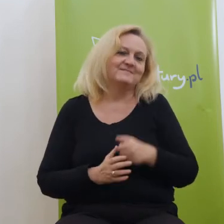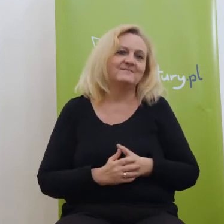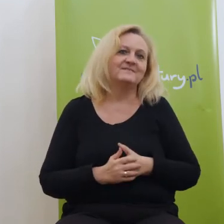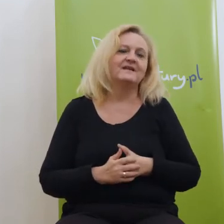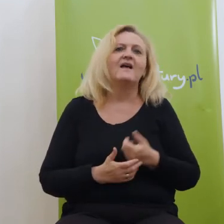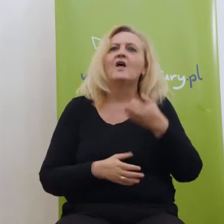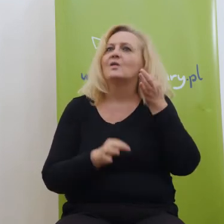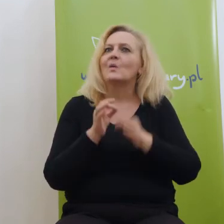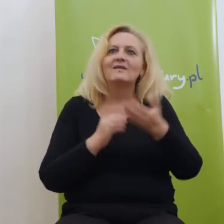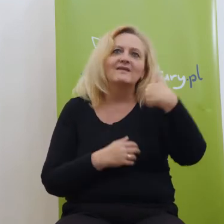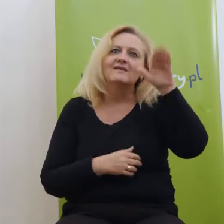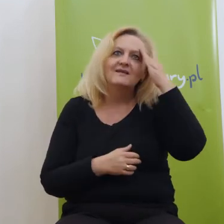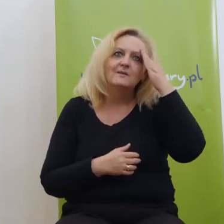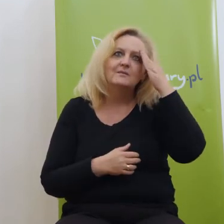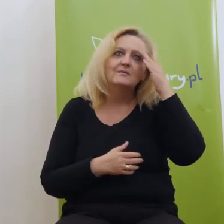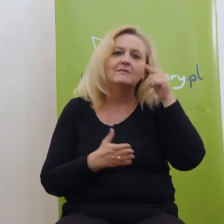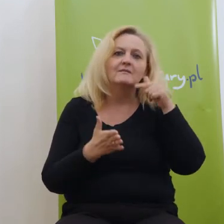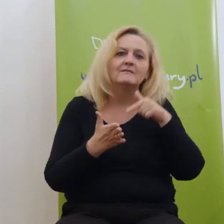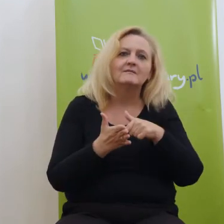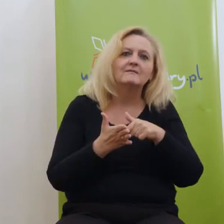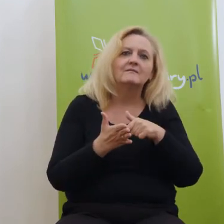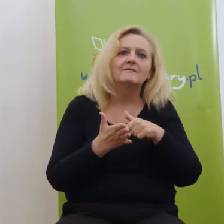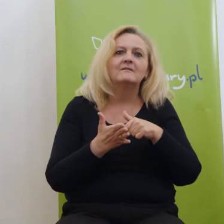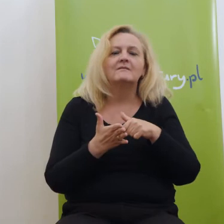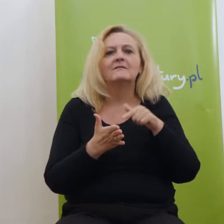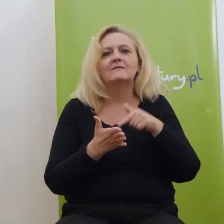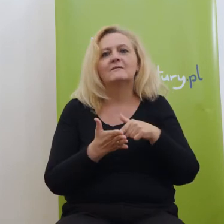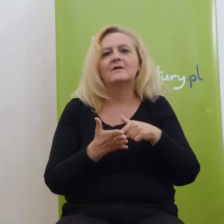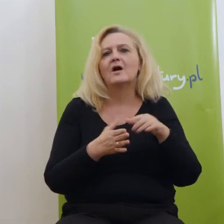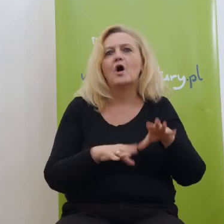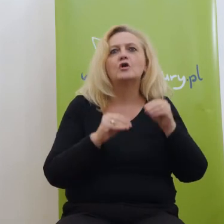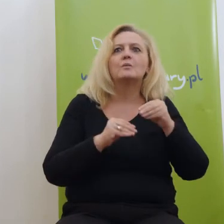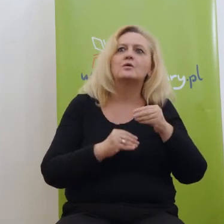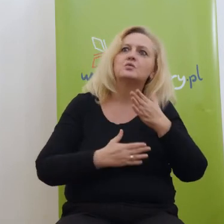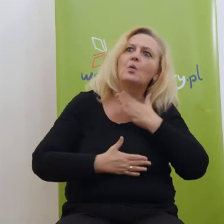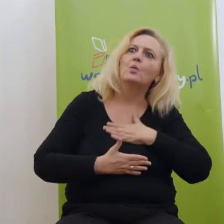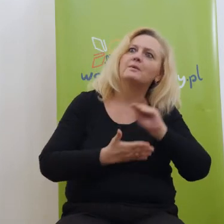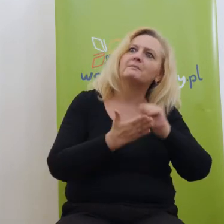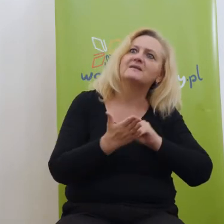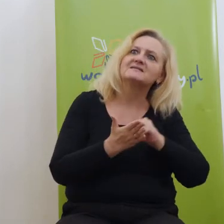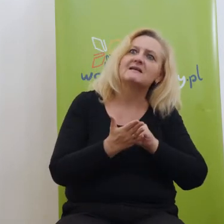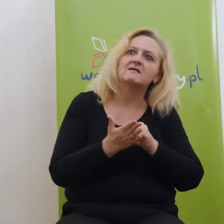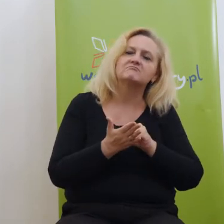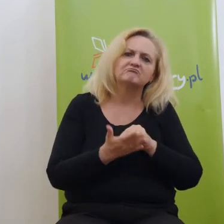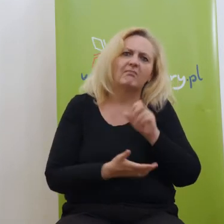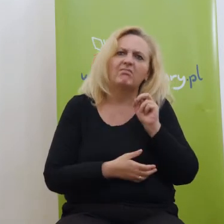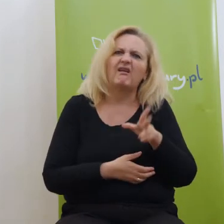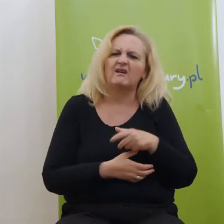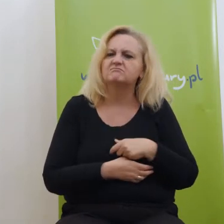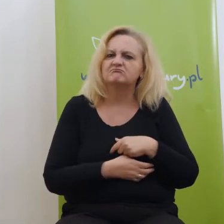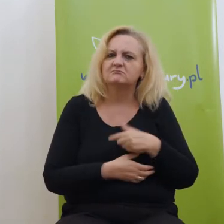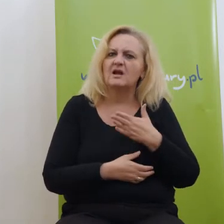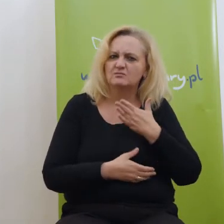Już dokładnie nie pamiętam rzeczywiście, czy to była taka organiczna przyjemność od samego początku, ale raczej tak, raczej bym pisanie łączyła